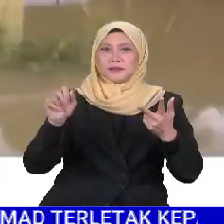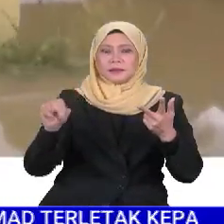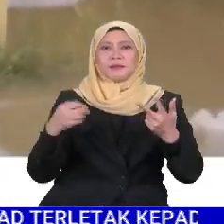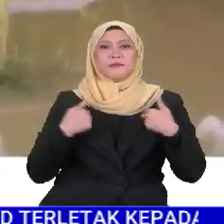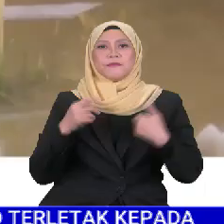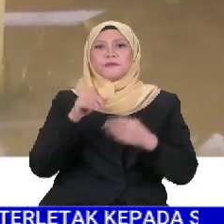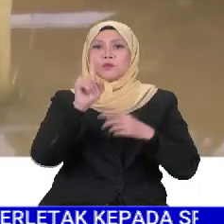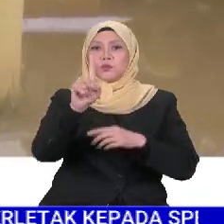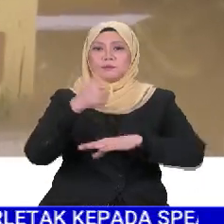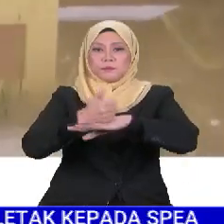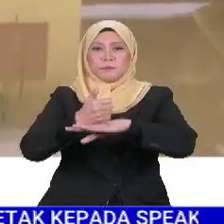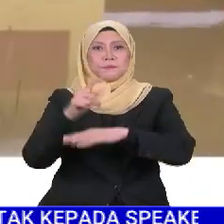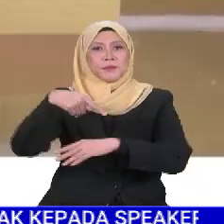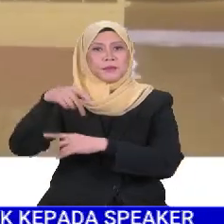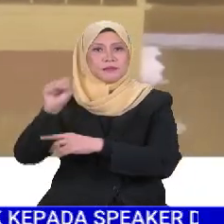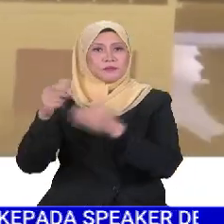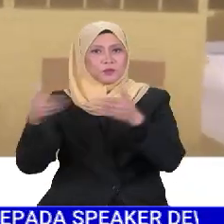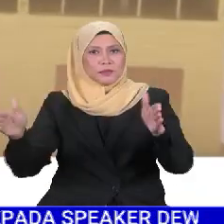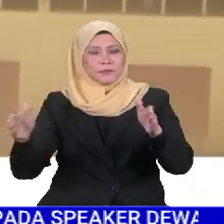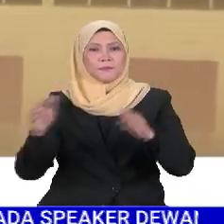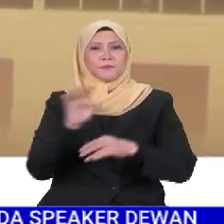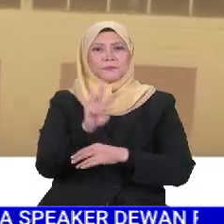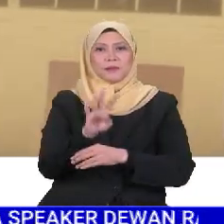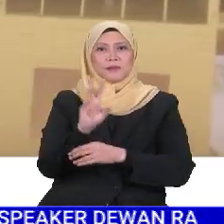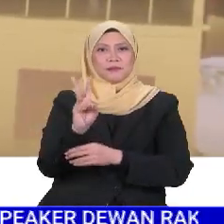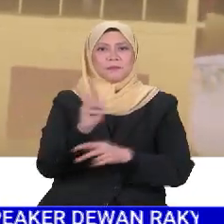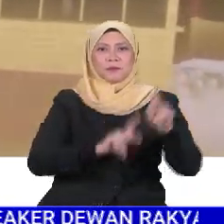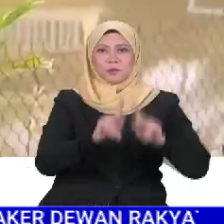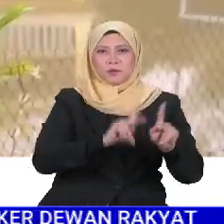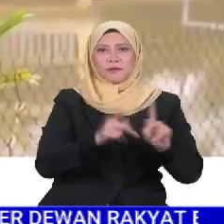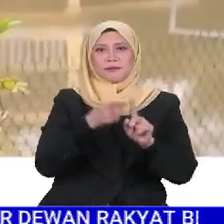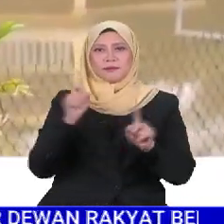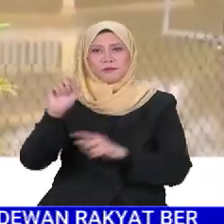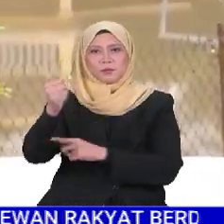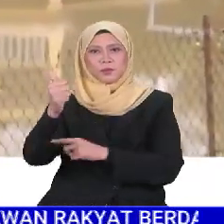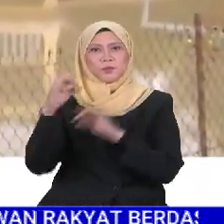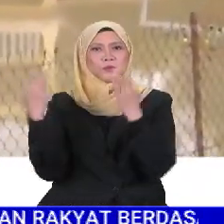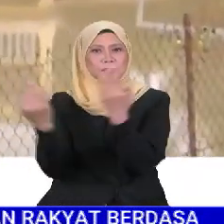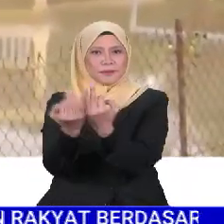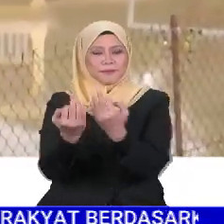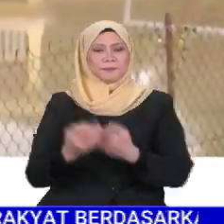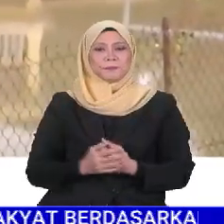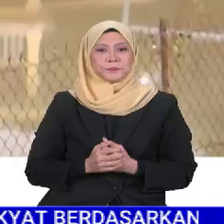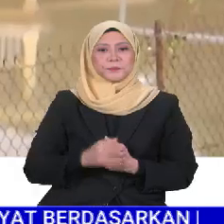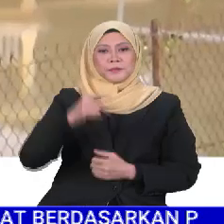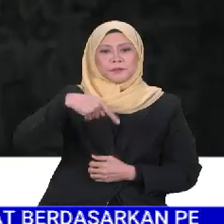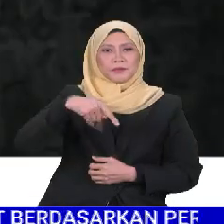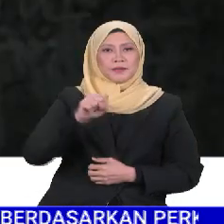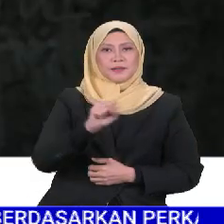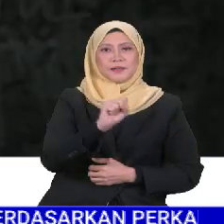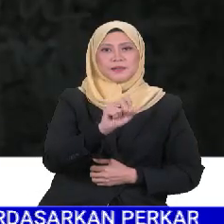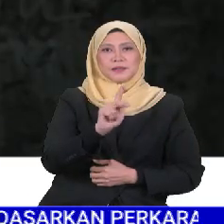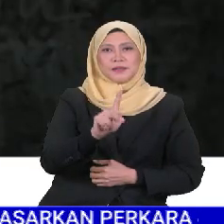sebuah PPS dibuka hari ini yang menempatkan 46 penduduk daripada 10 buah keluarga di PPS